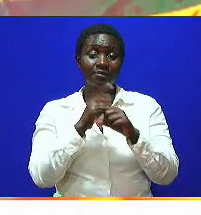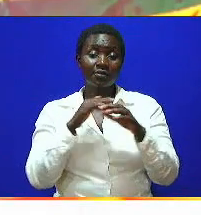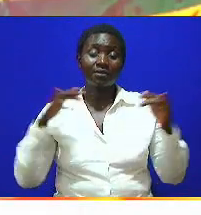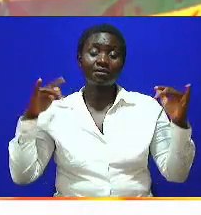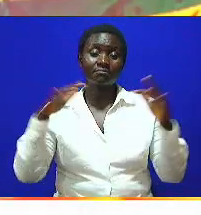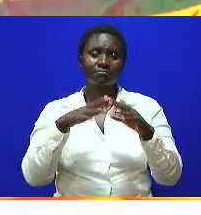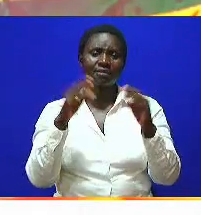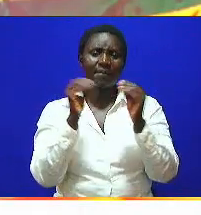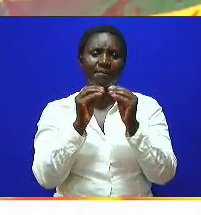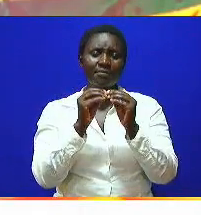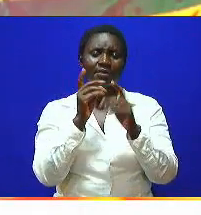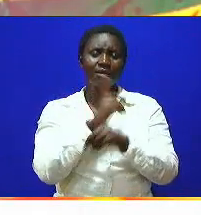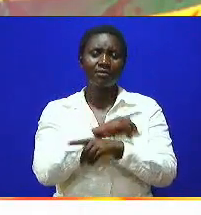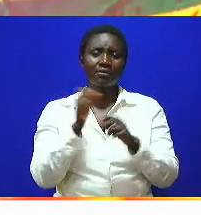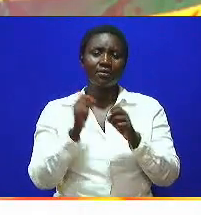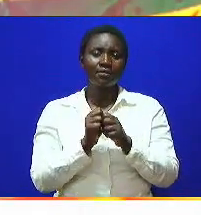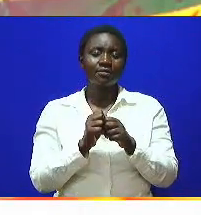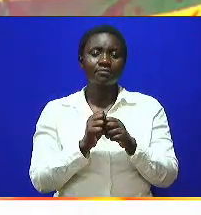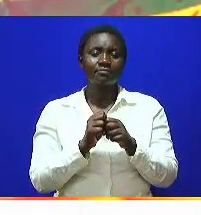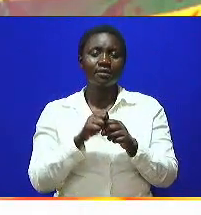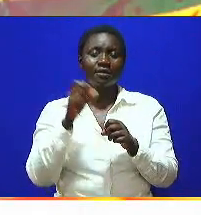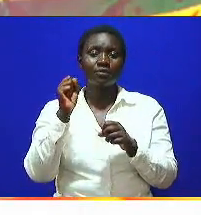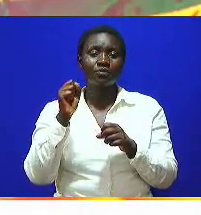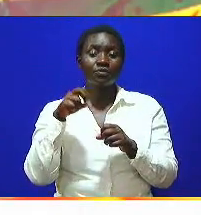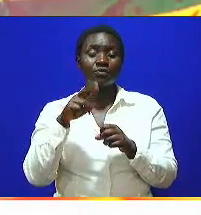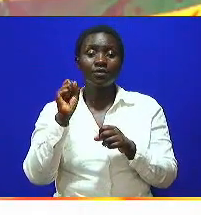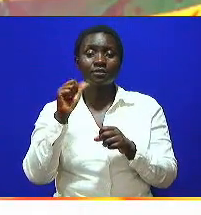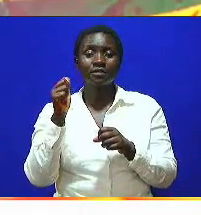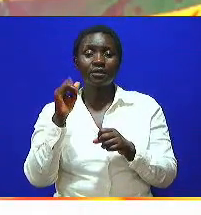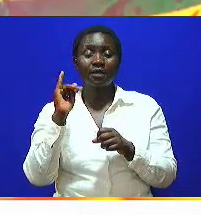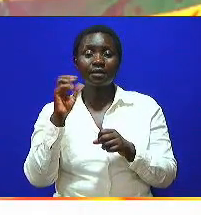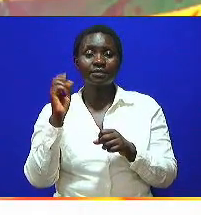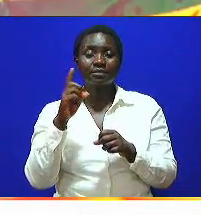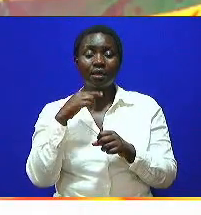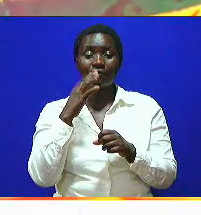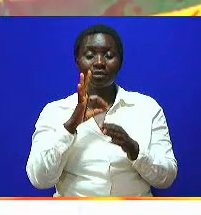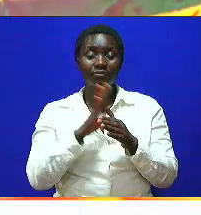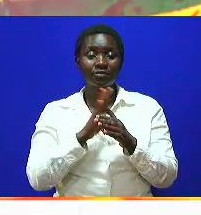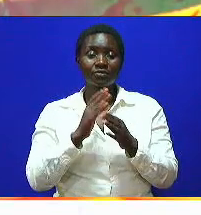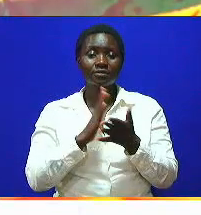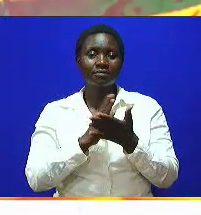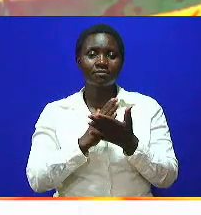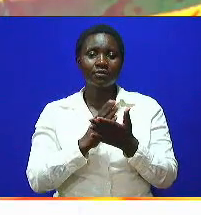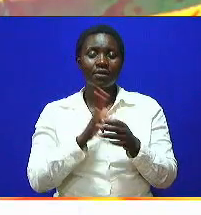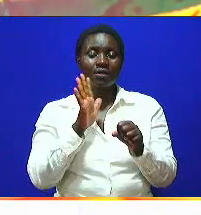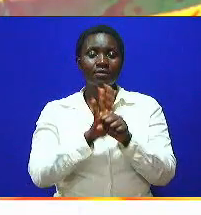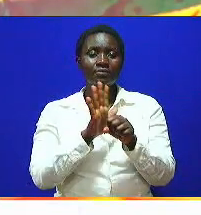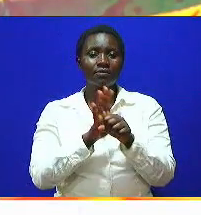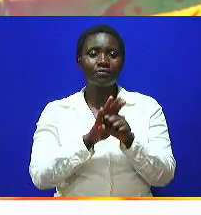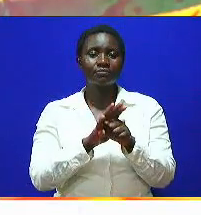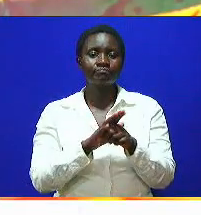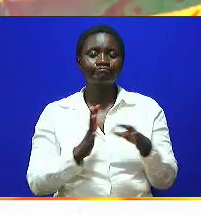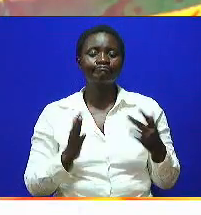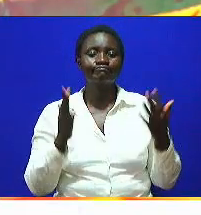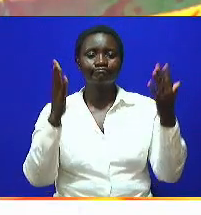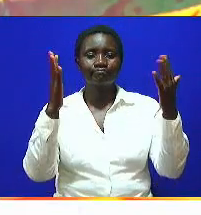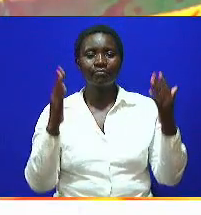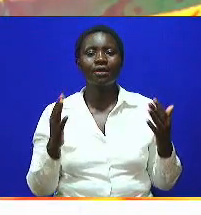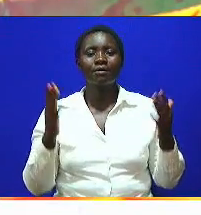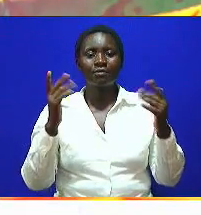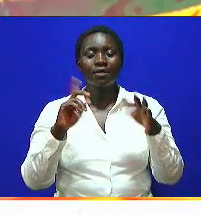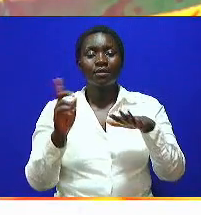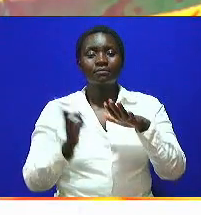abuwe litukuliale ron ngamo neki yombe kilikia USAID International Solidarity Foundation kati ye biyombe bine umeja gabo igobo kwa ikirana ngonumu